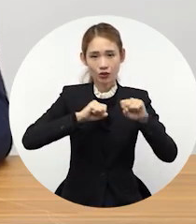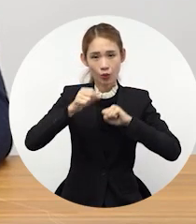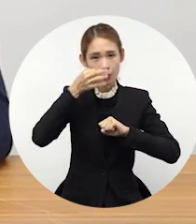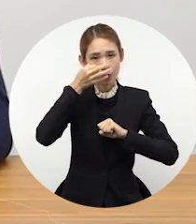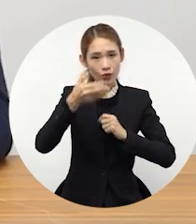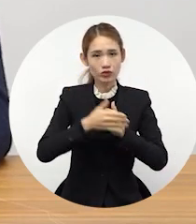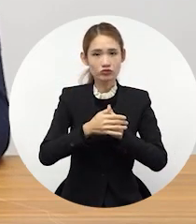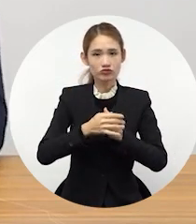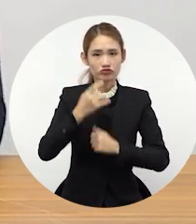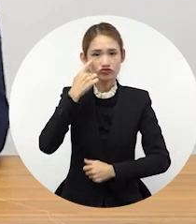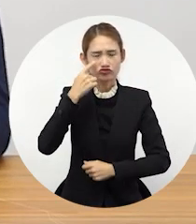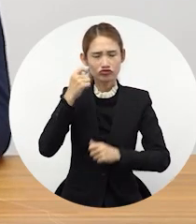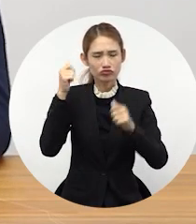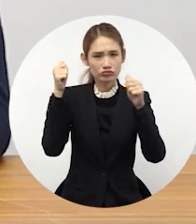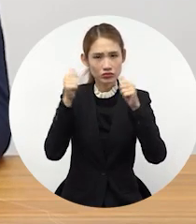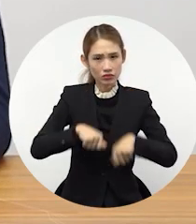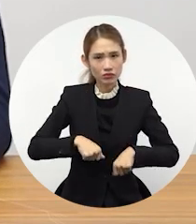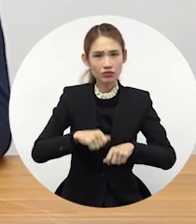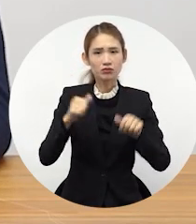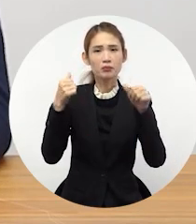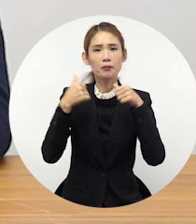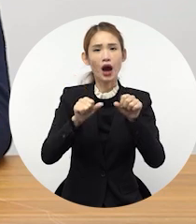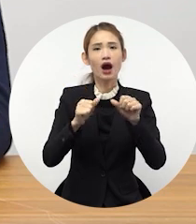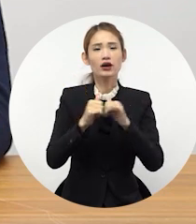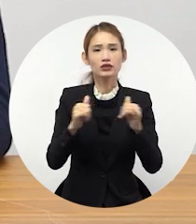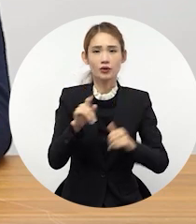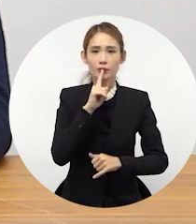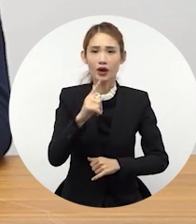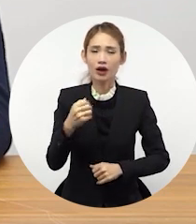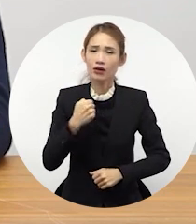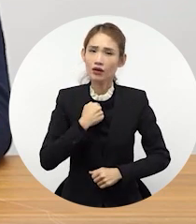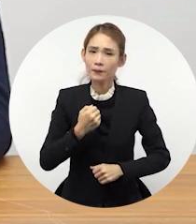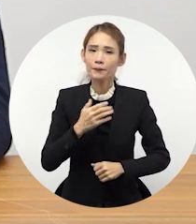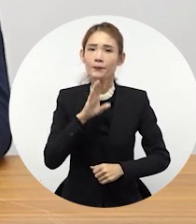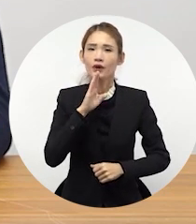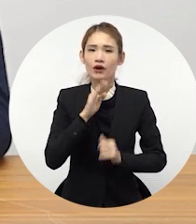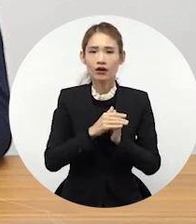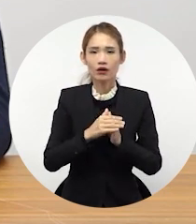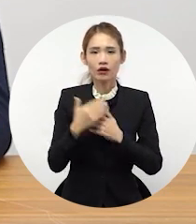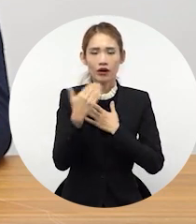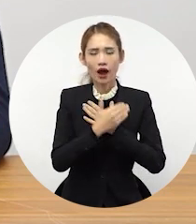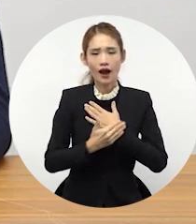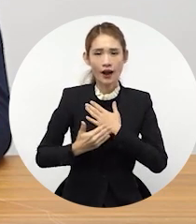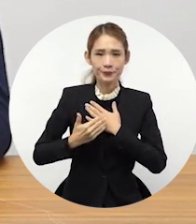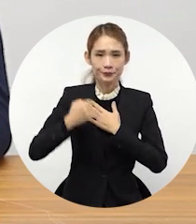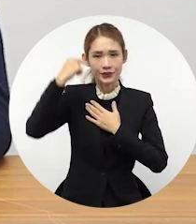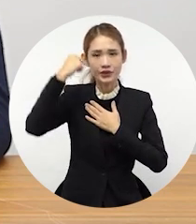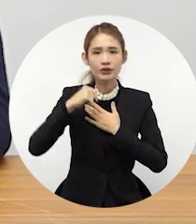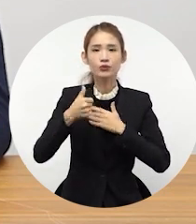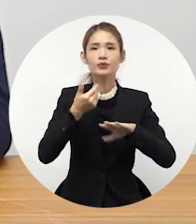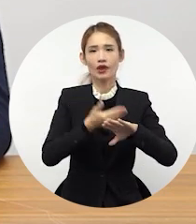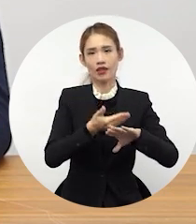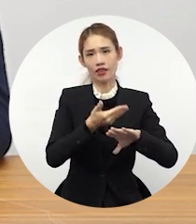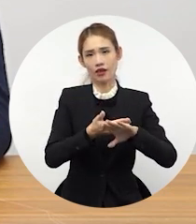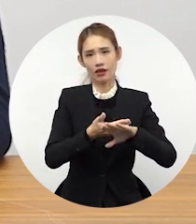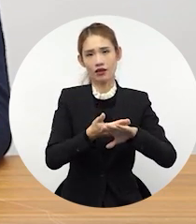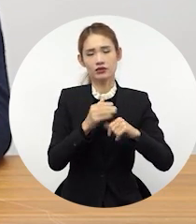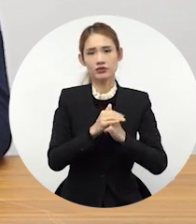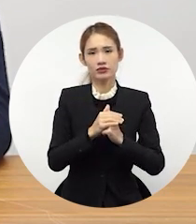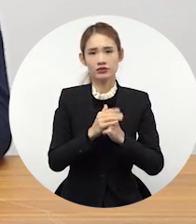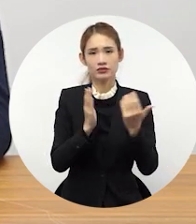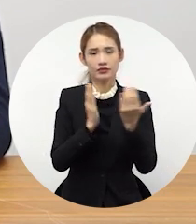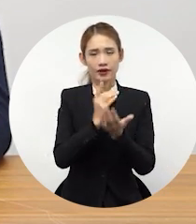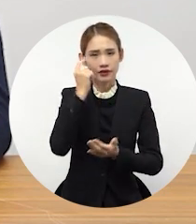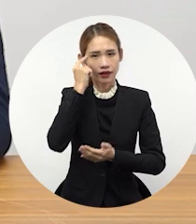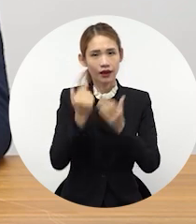보면은 시각장애인 눈이 망한 사람이 맞잖아. 약간 네. 요렇게 생각할 수가 있는데 그냥 감각하는 게 다르다. 요렇게 보여봐 주시는 게